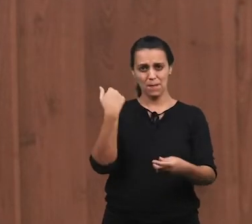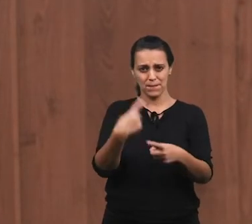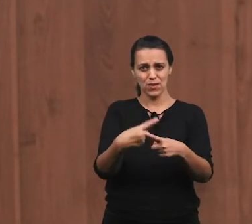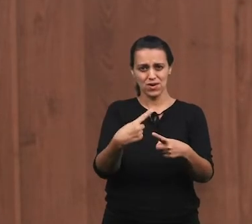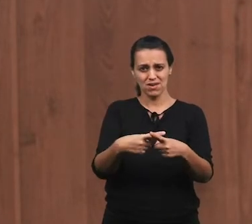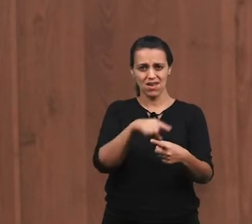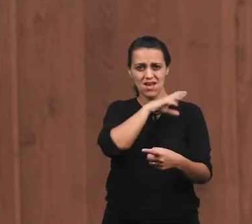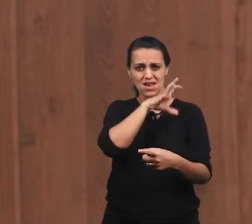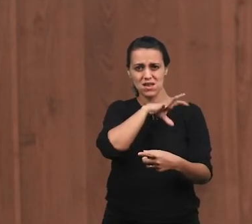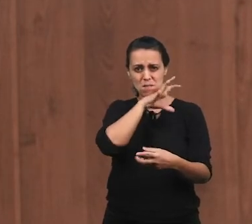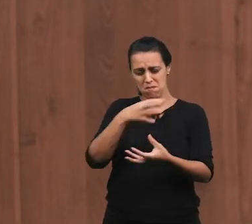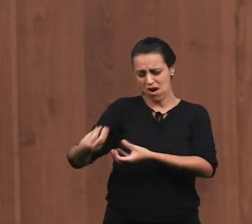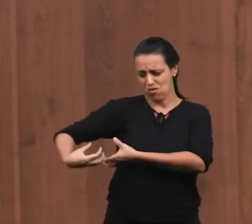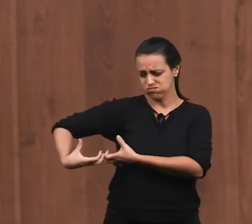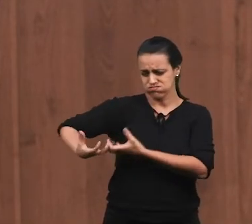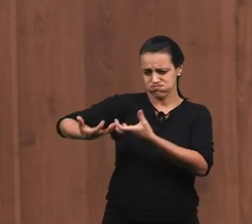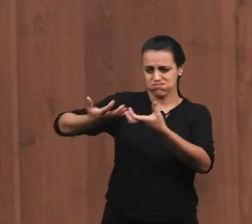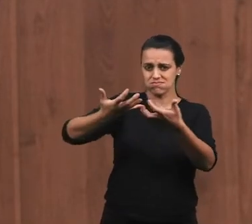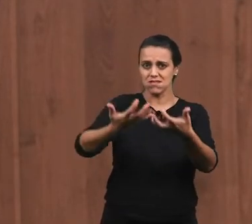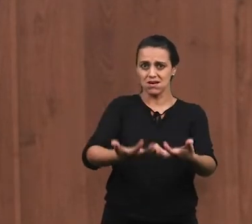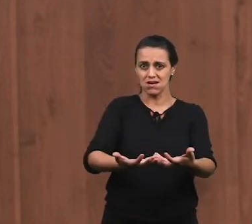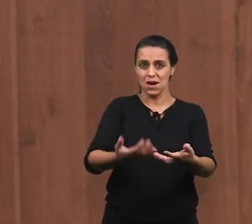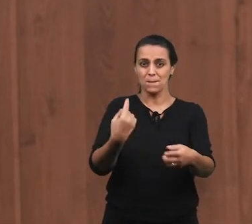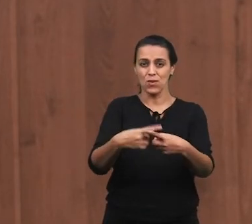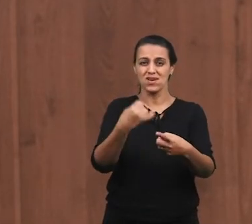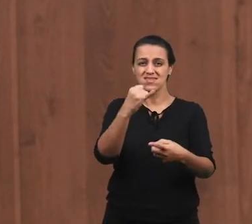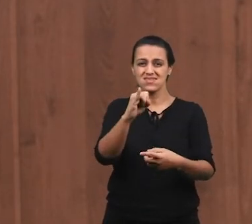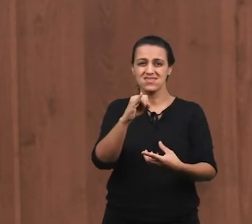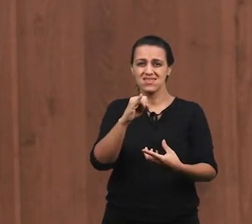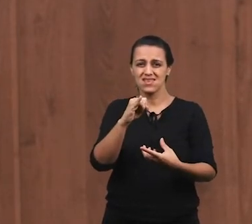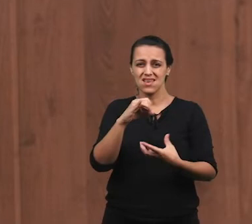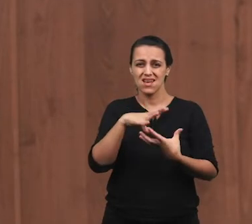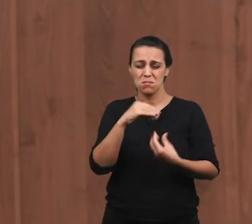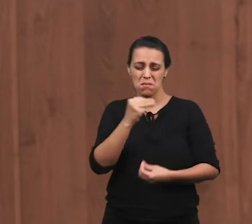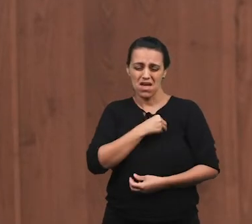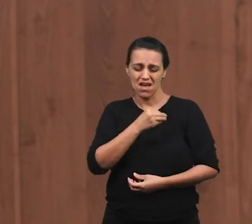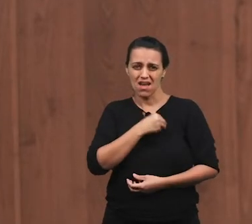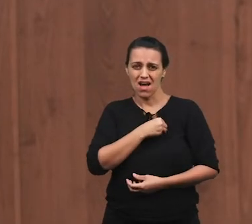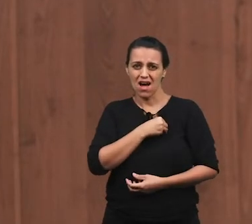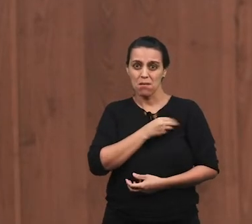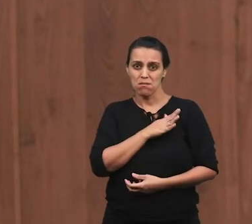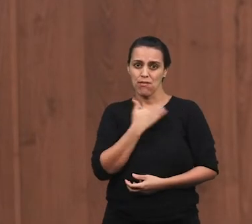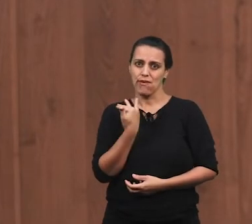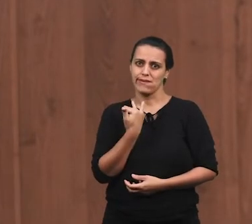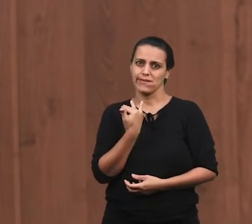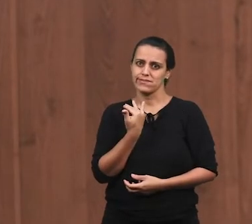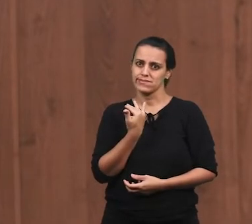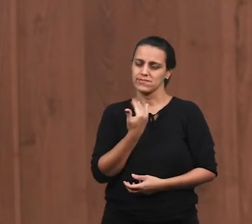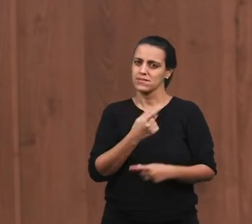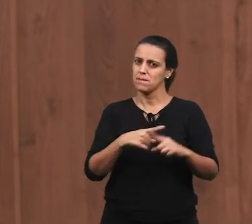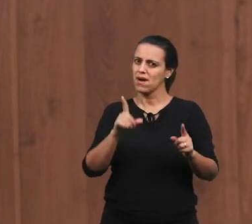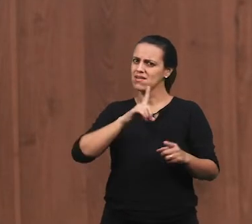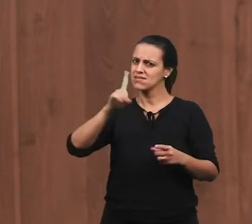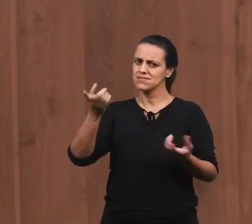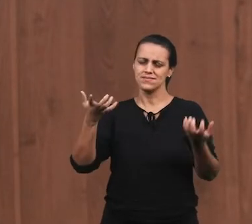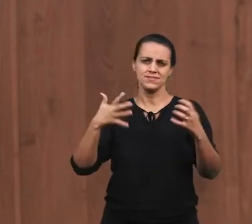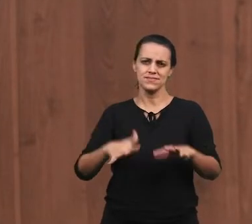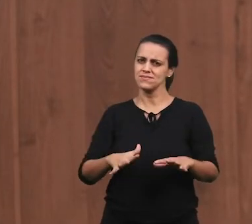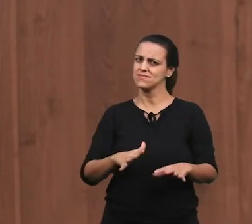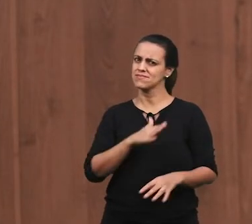не приходит к Отцу, как только через меня, сказал Иисус. Иисус есть дверь. Мы должны входить через